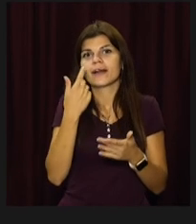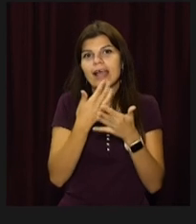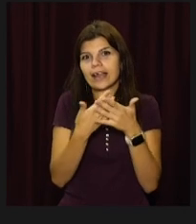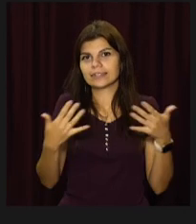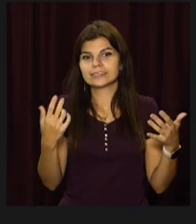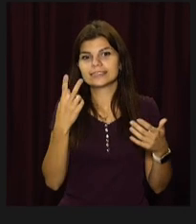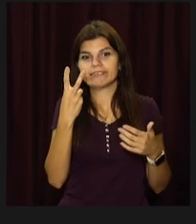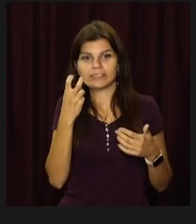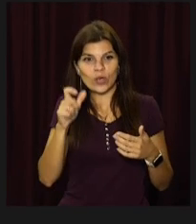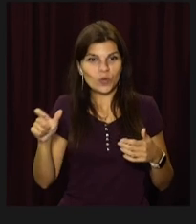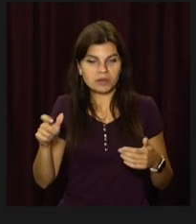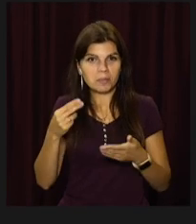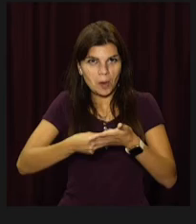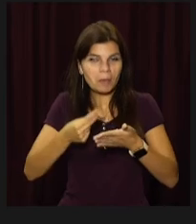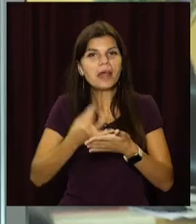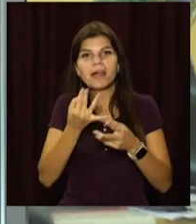фоловерів.